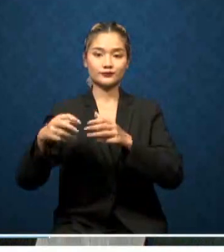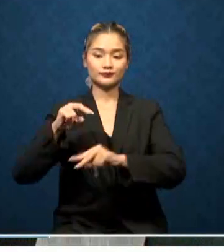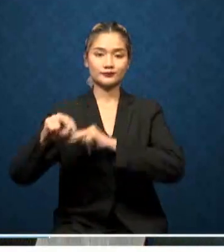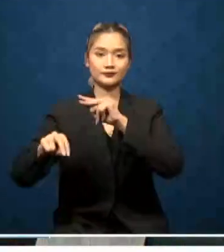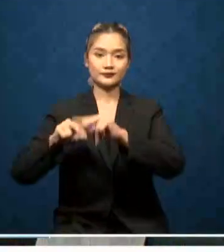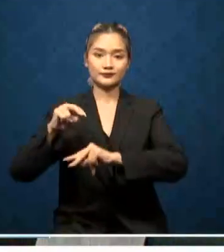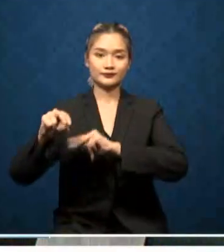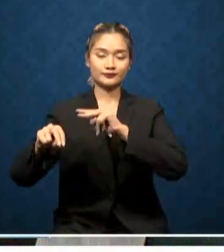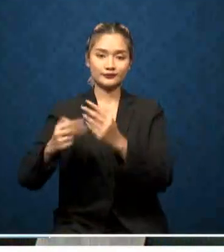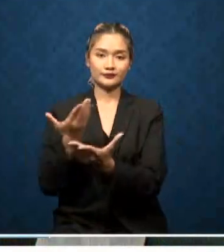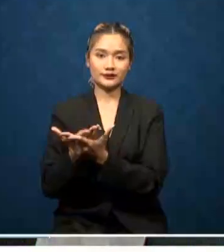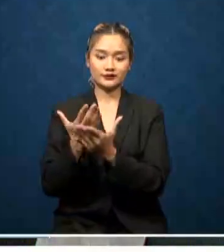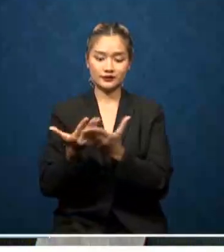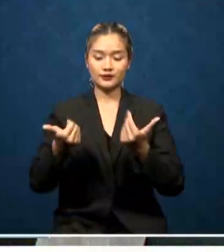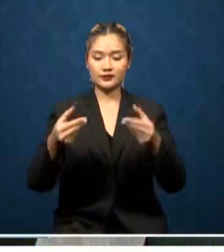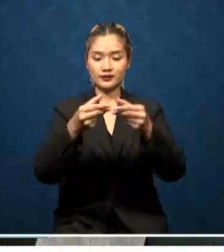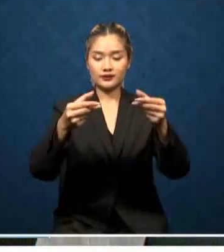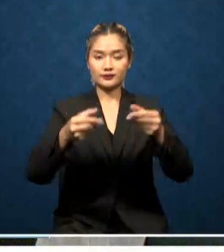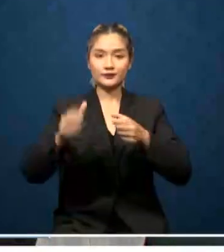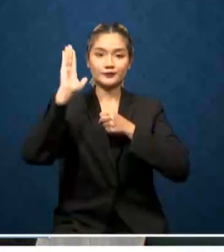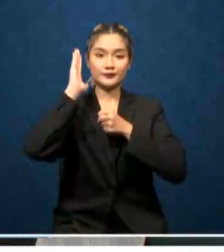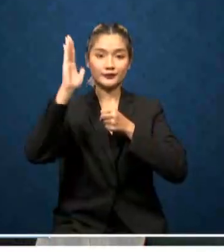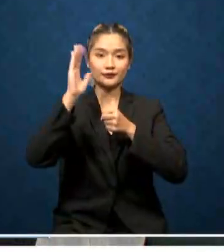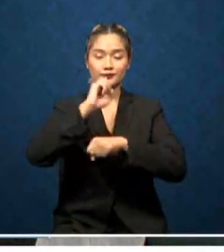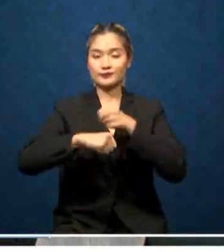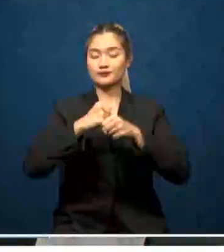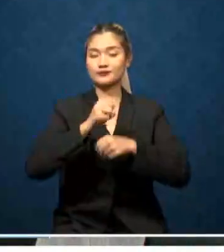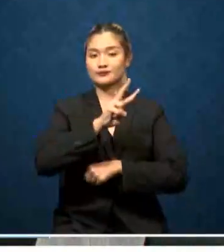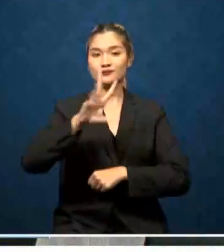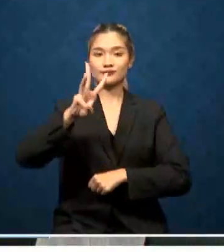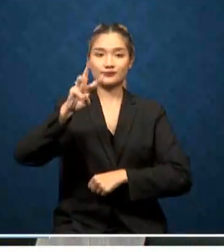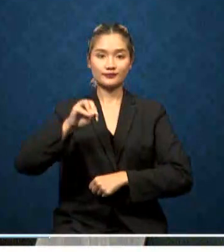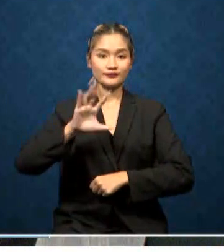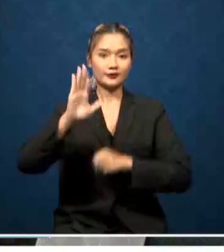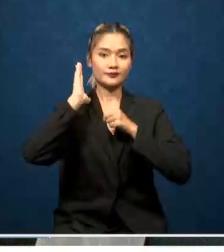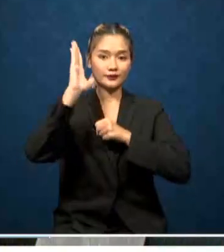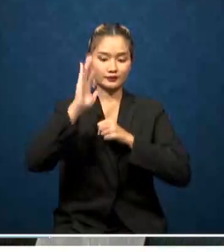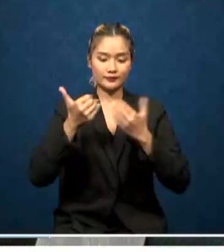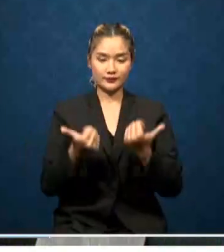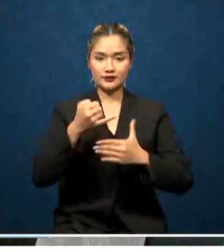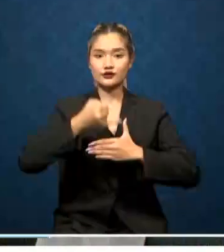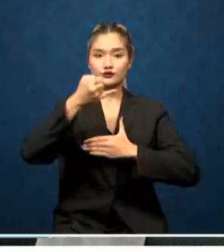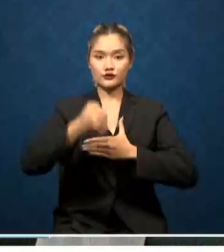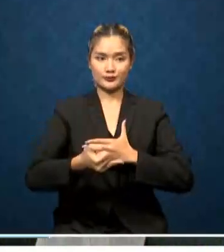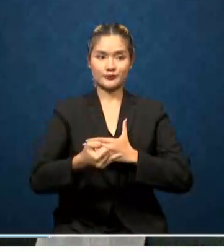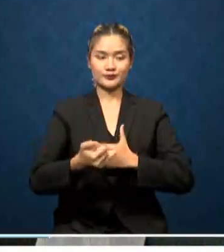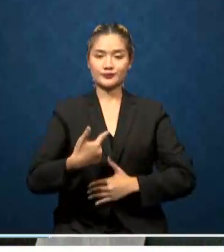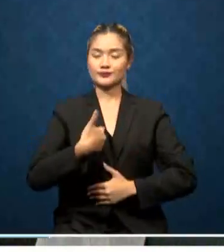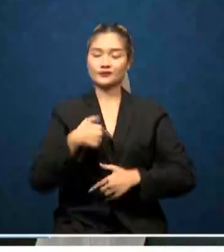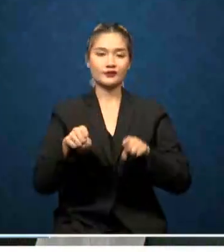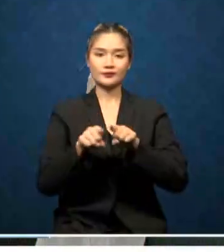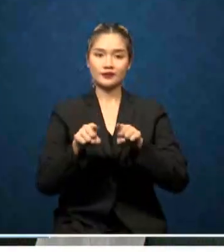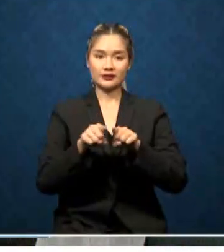งเลยนะครับที่ได้มารายงานปี65นี้นะครับก็เหมือนกับที่ผม